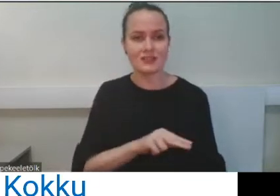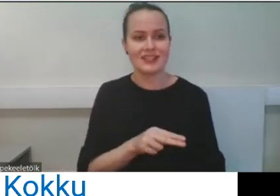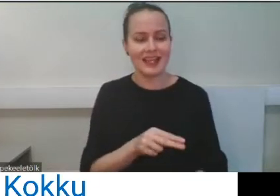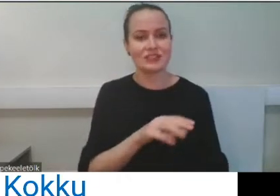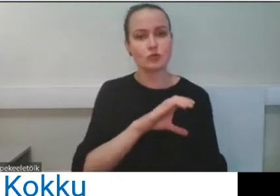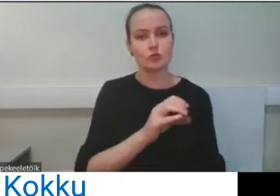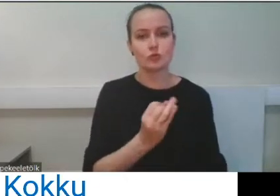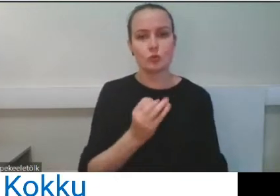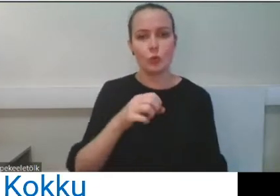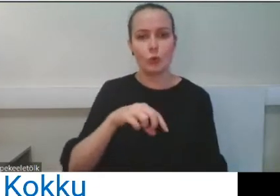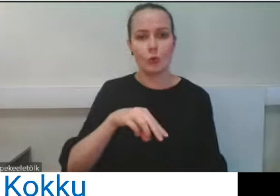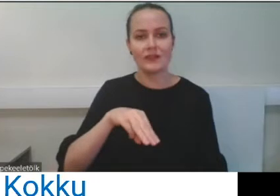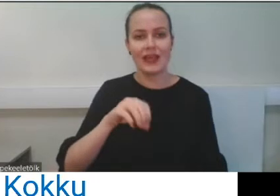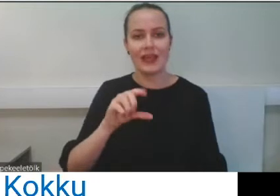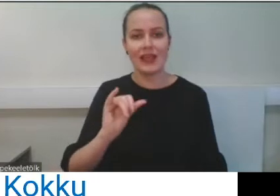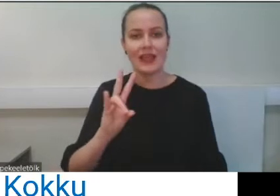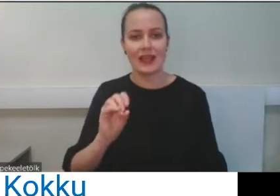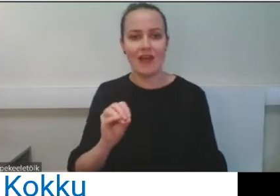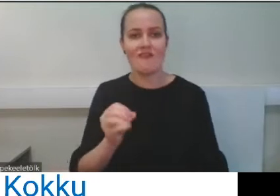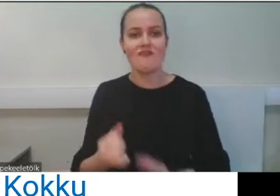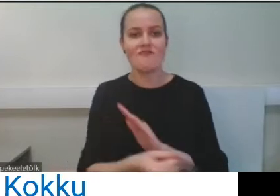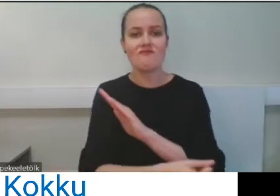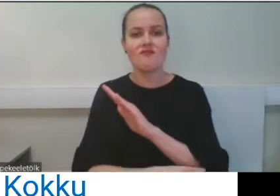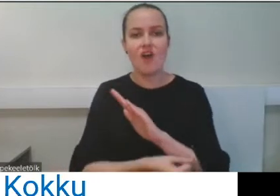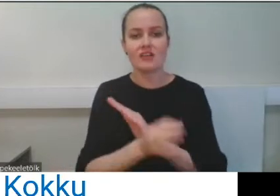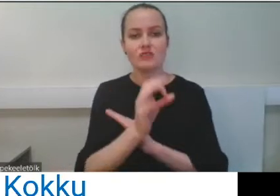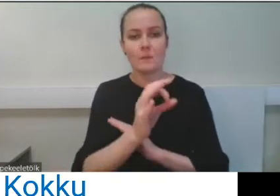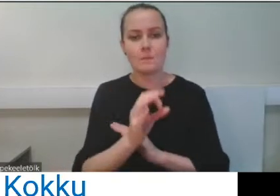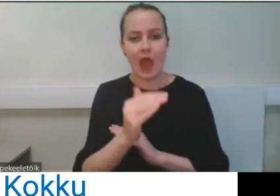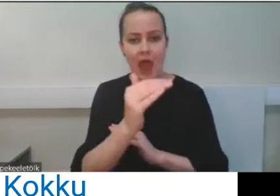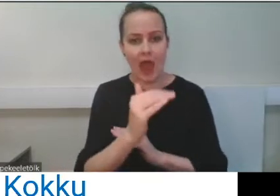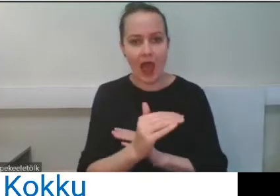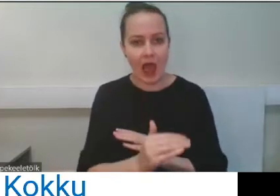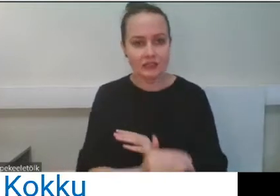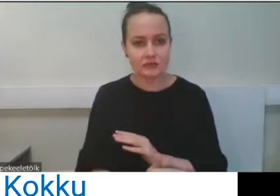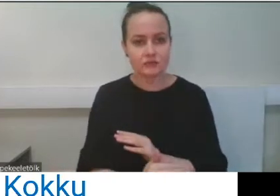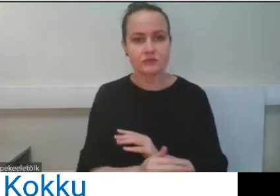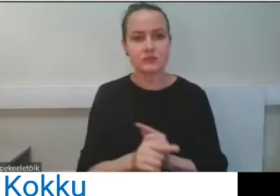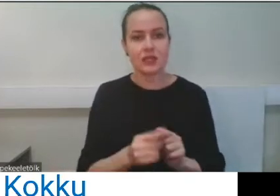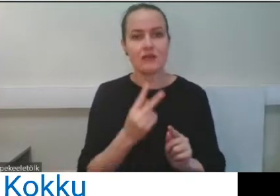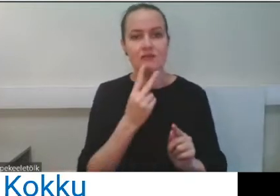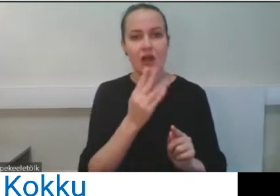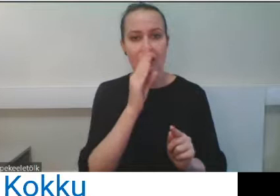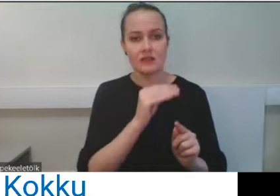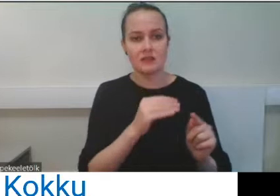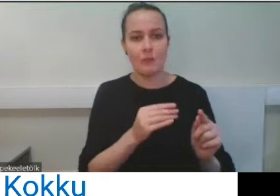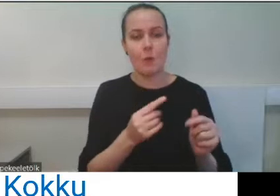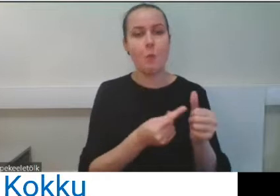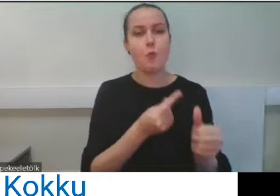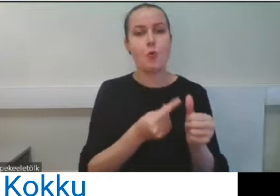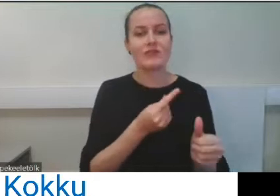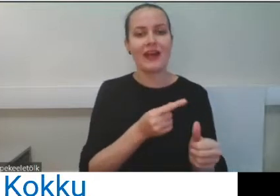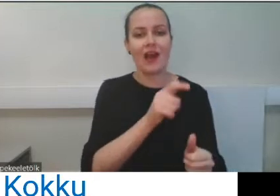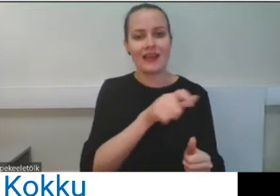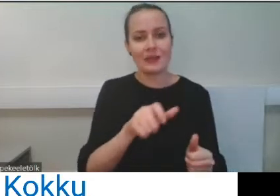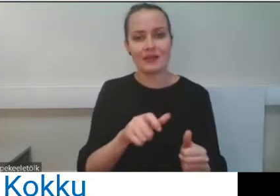seda, et inimesed uuritakse, et kas ta saab majanduslikult endale võimaldada teatud